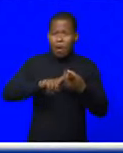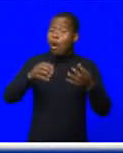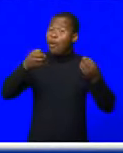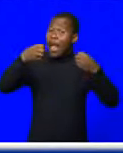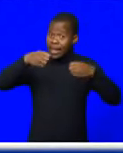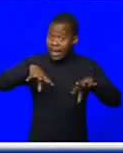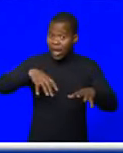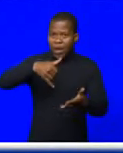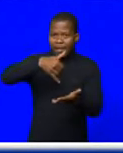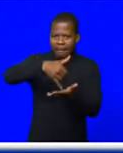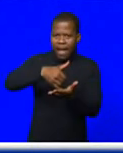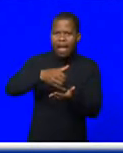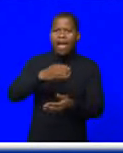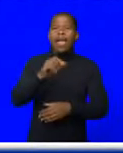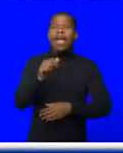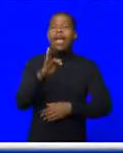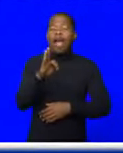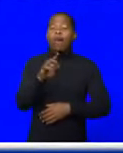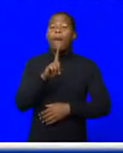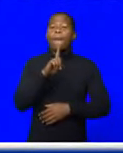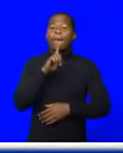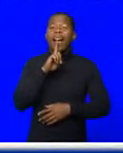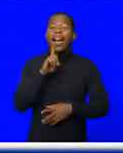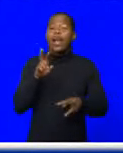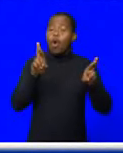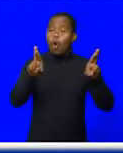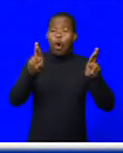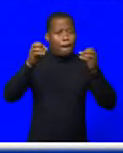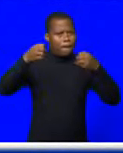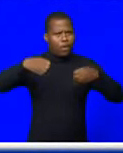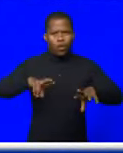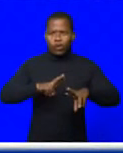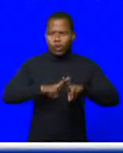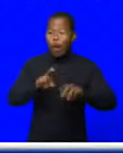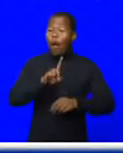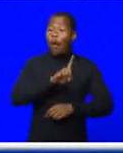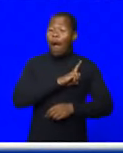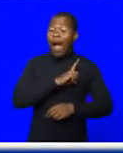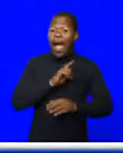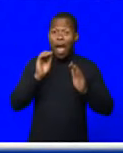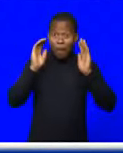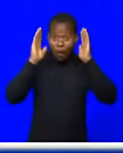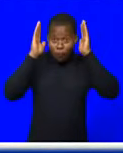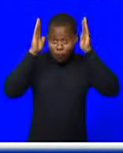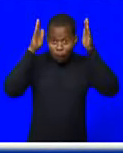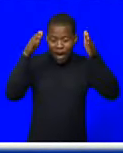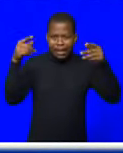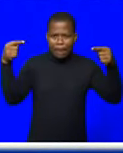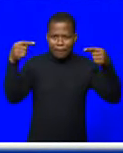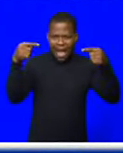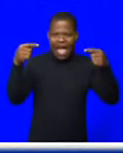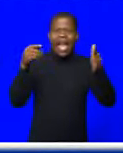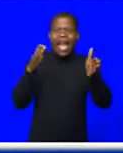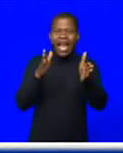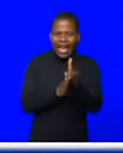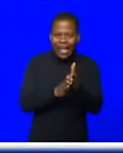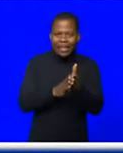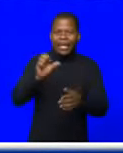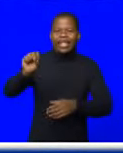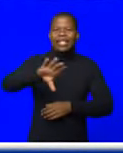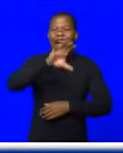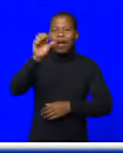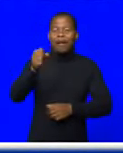kodwa bakalilahle lithemba njengoba sebavele babuke umdlalo lolandzelako lapho khona batawuthola naye etulu neliqembu le-Orlando Pirates